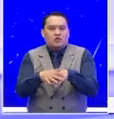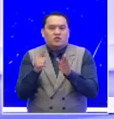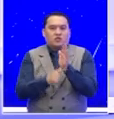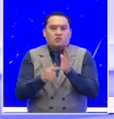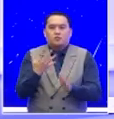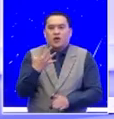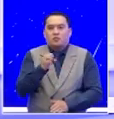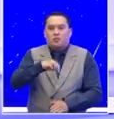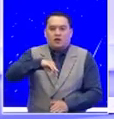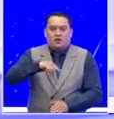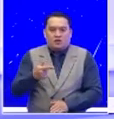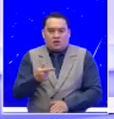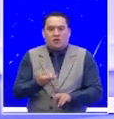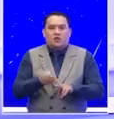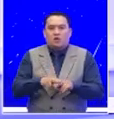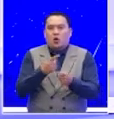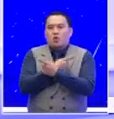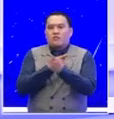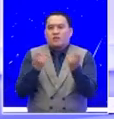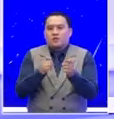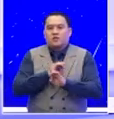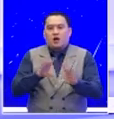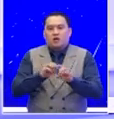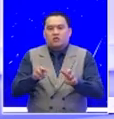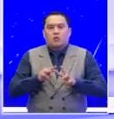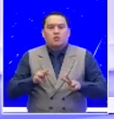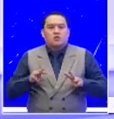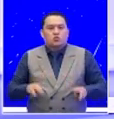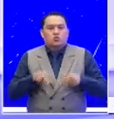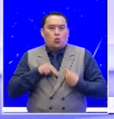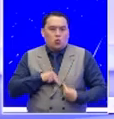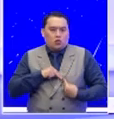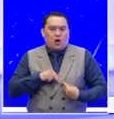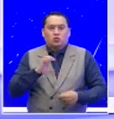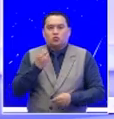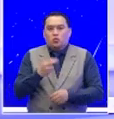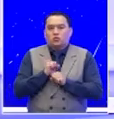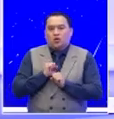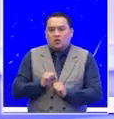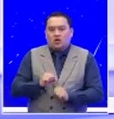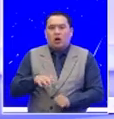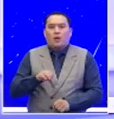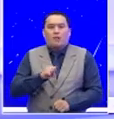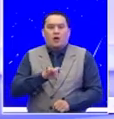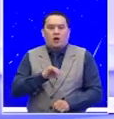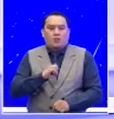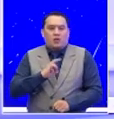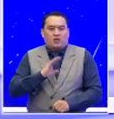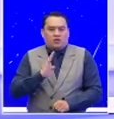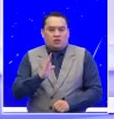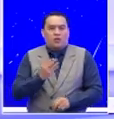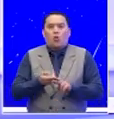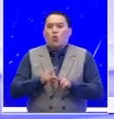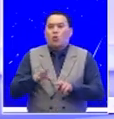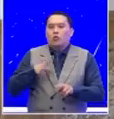свыше 75 миллиардов тенге. Такой информацией поделился министр труда и социальной защиты населения Биржан Нурымбетов.